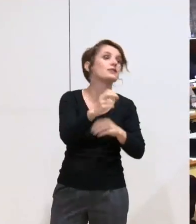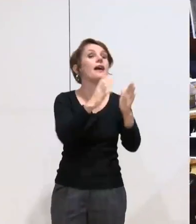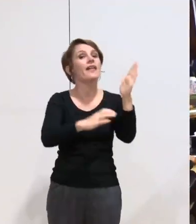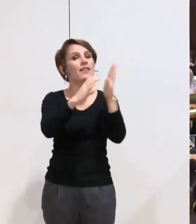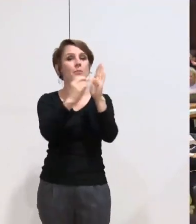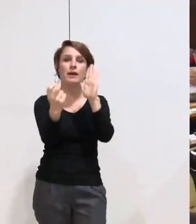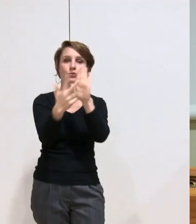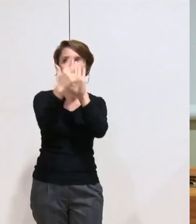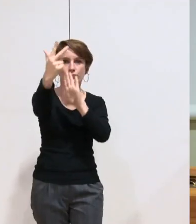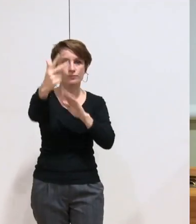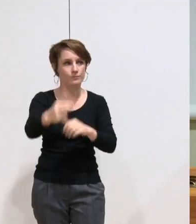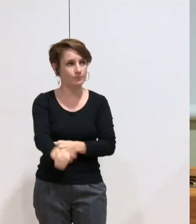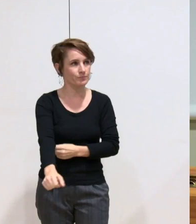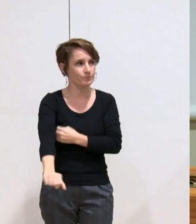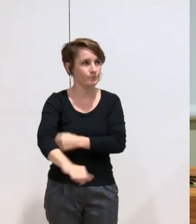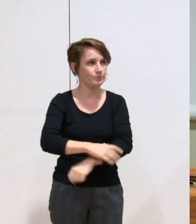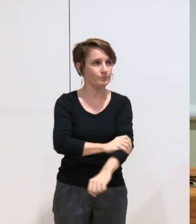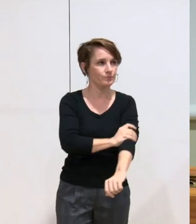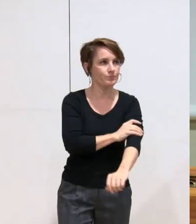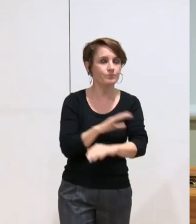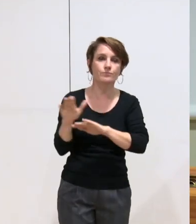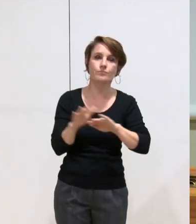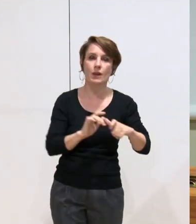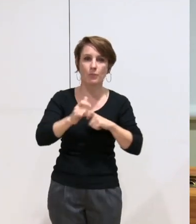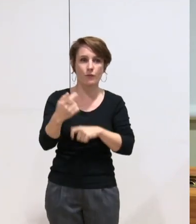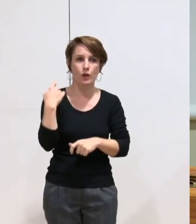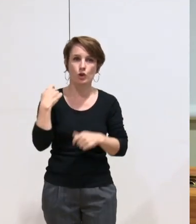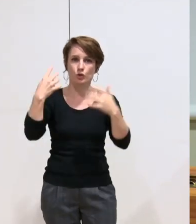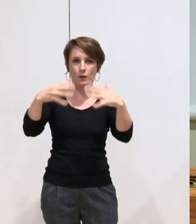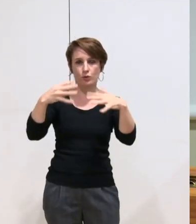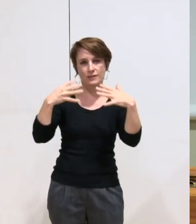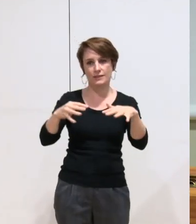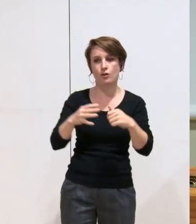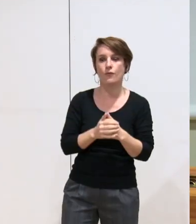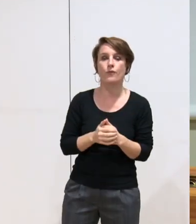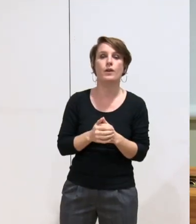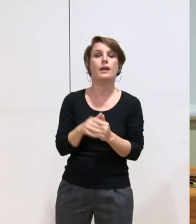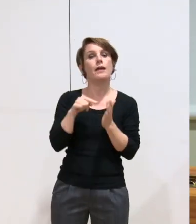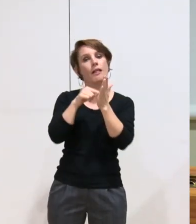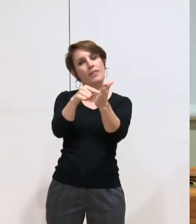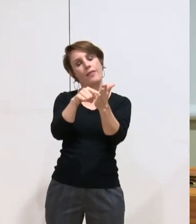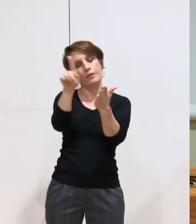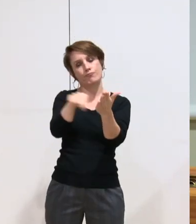est donc adoptée. La délibération numéro 19 porte sur les remises gracieuses de dettes.